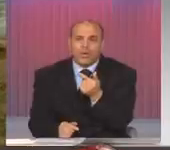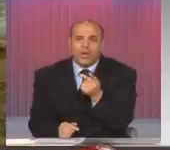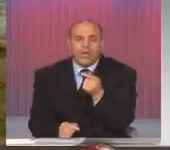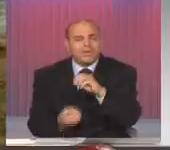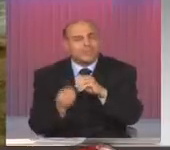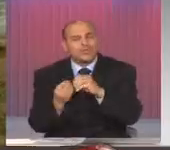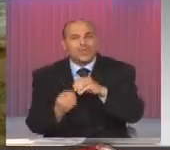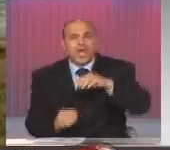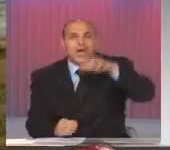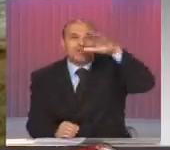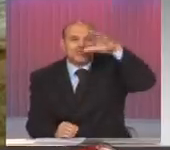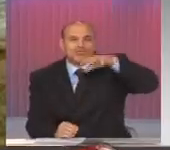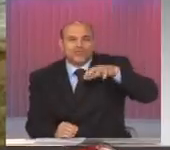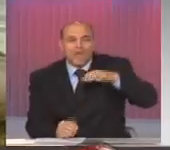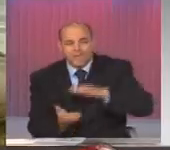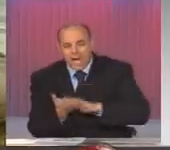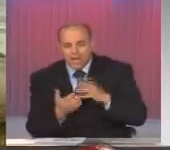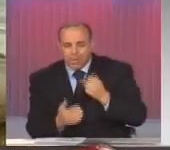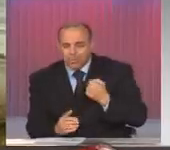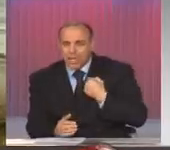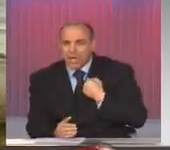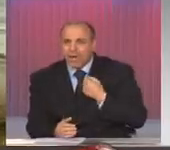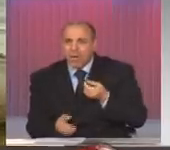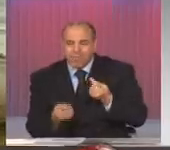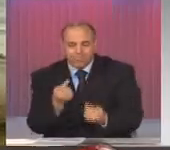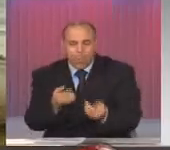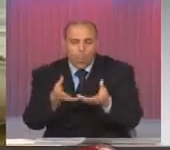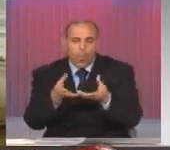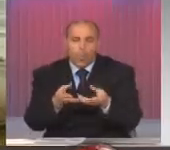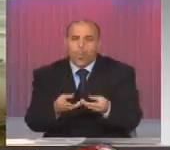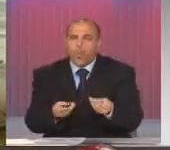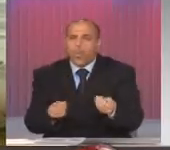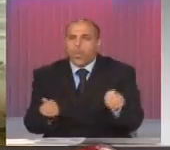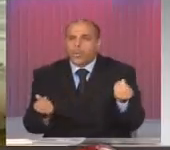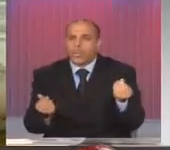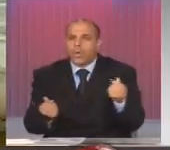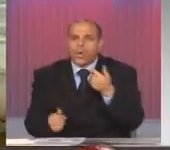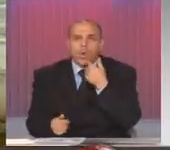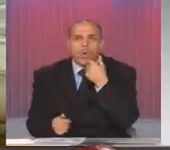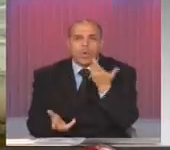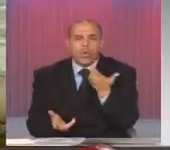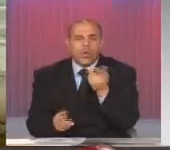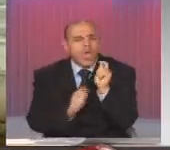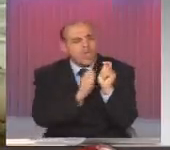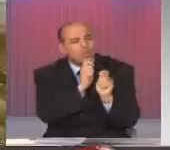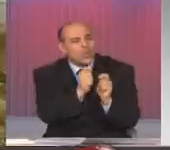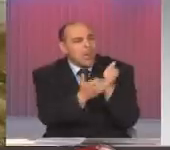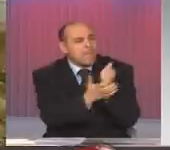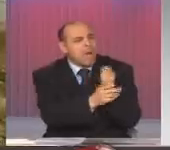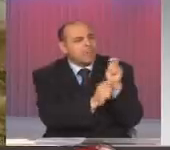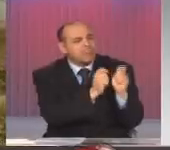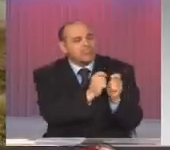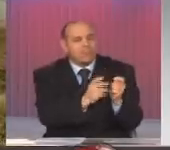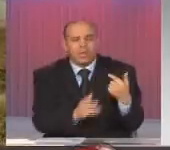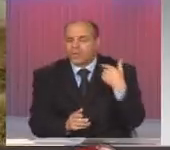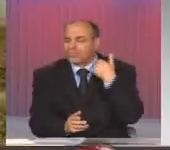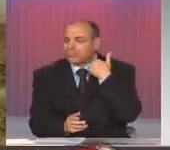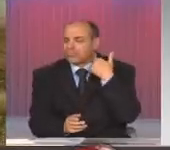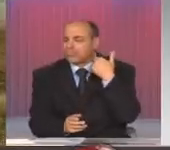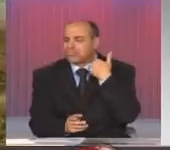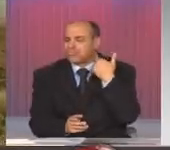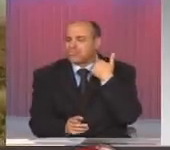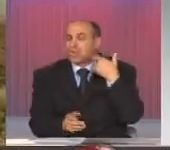التي حلت بأرضه وأتلفت محصوله، وأضحى السيد الكامل رهين الديون المتراكمة والخسائر التي